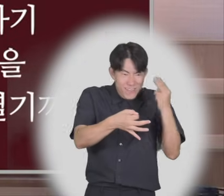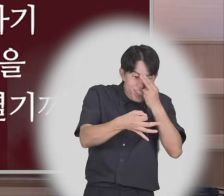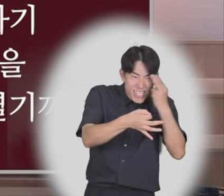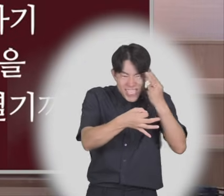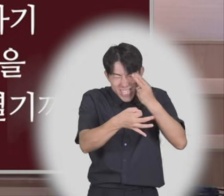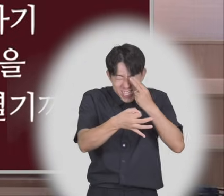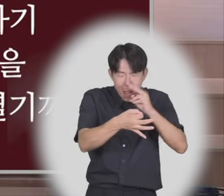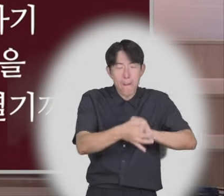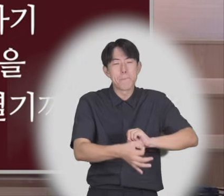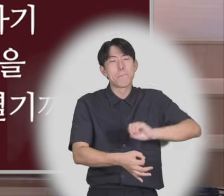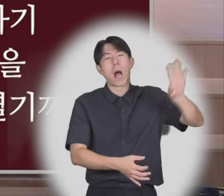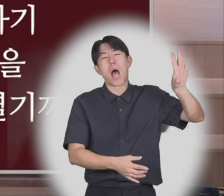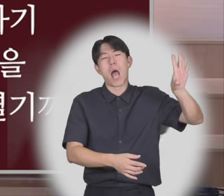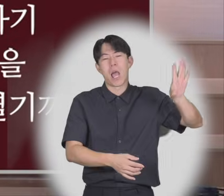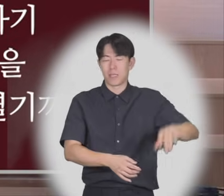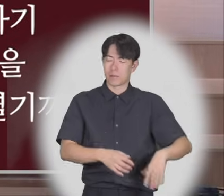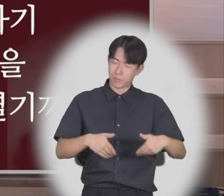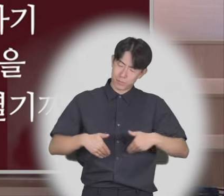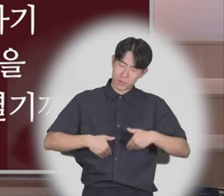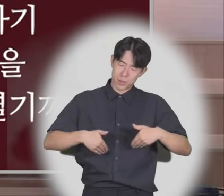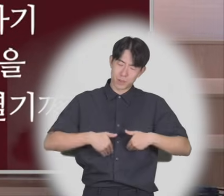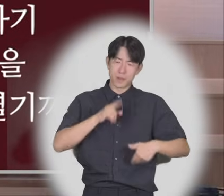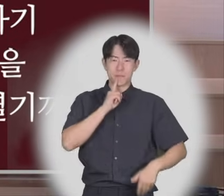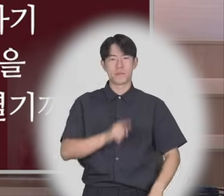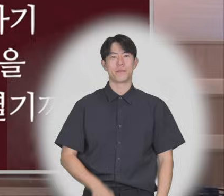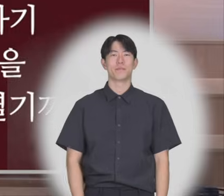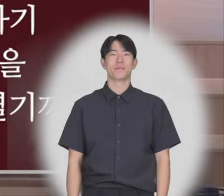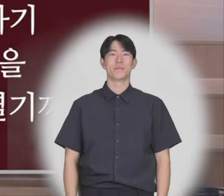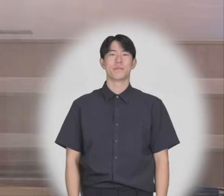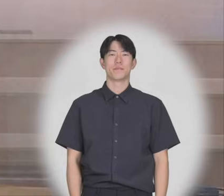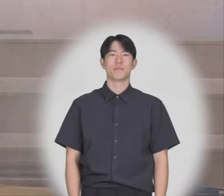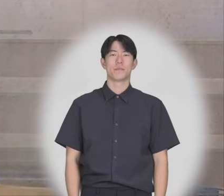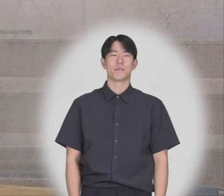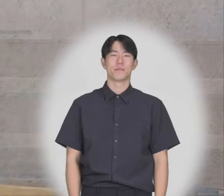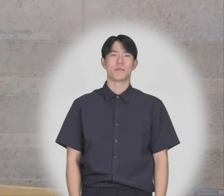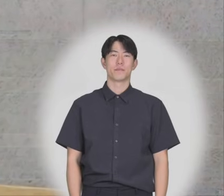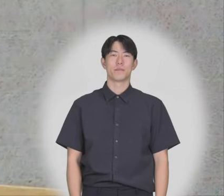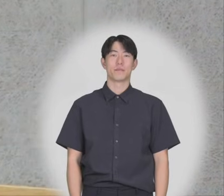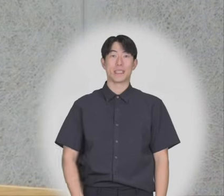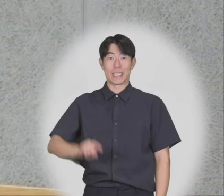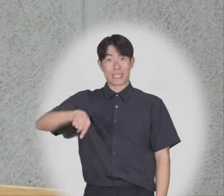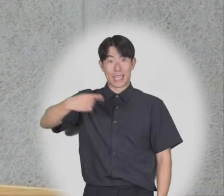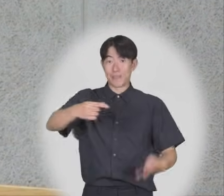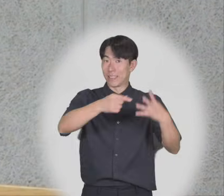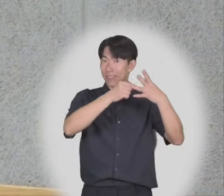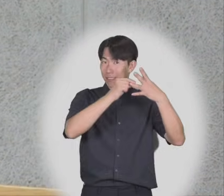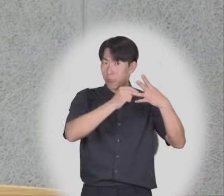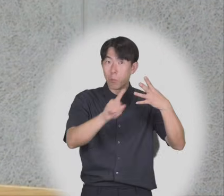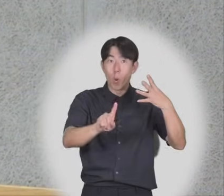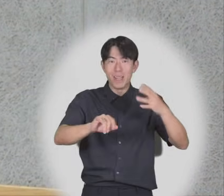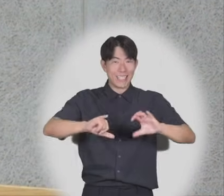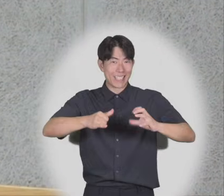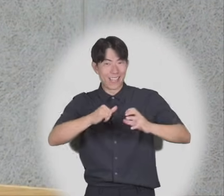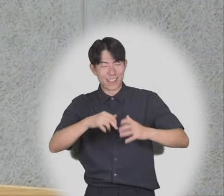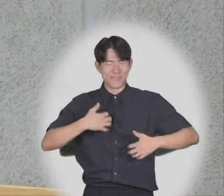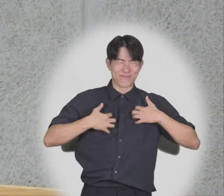뽑아내야 옥토밭이 될 수 있습니다. 열매를 맺을 수 있습니다. 그 다음에는 세상의